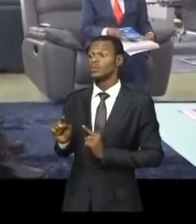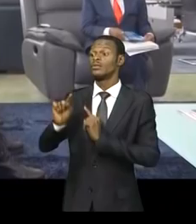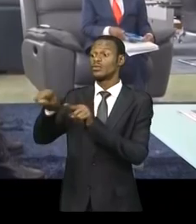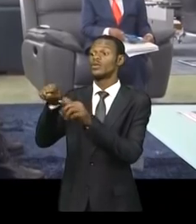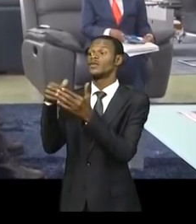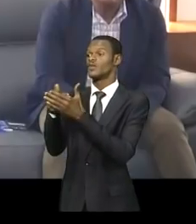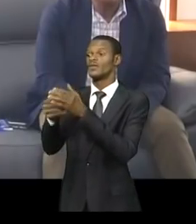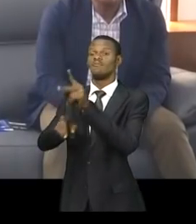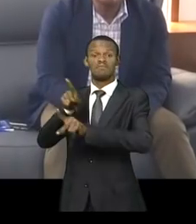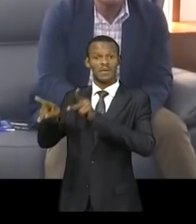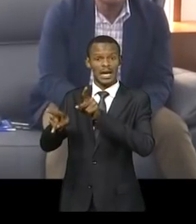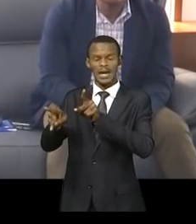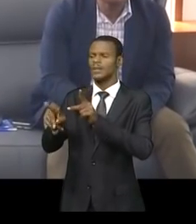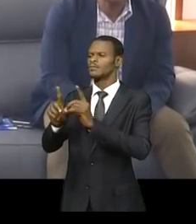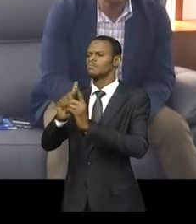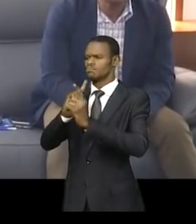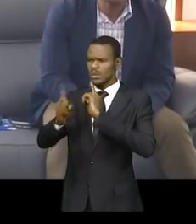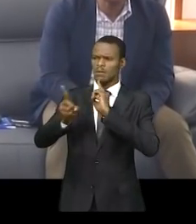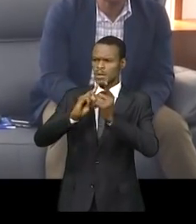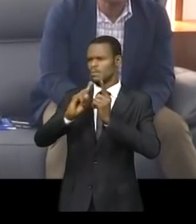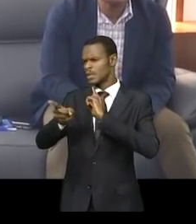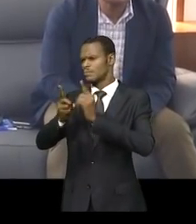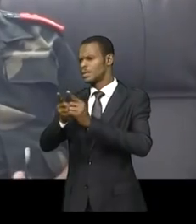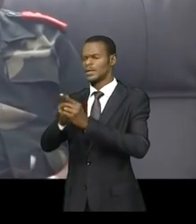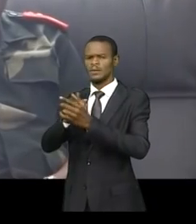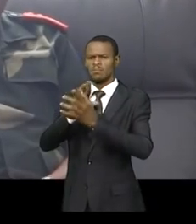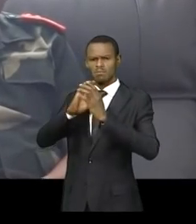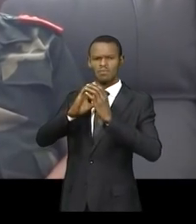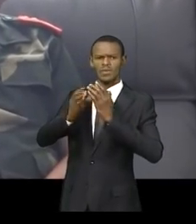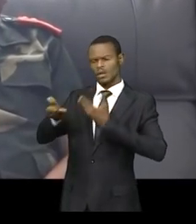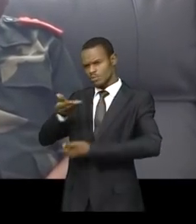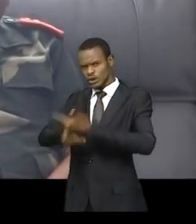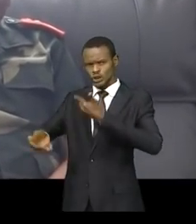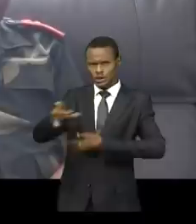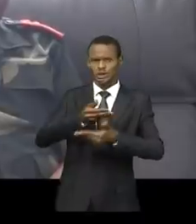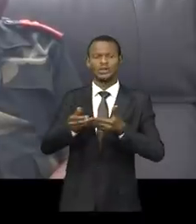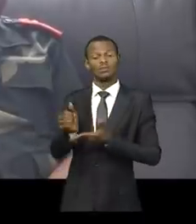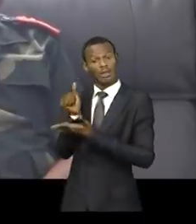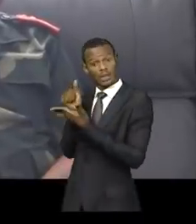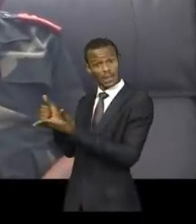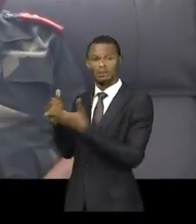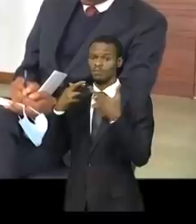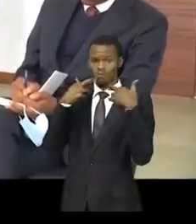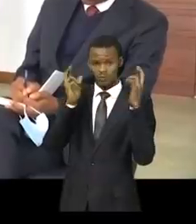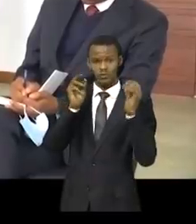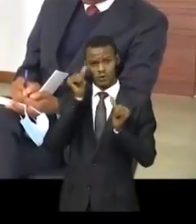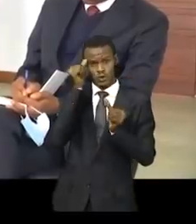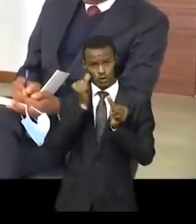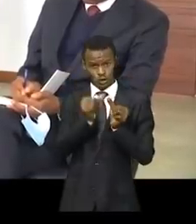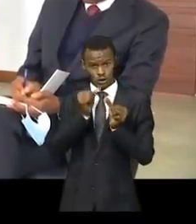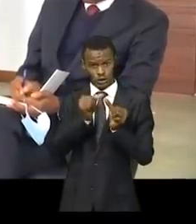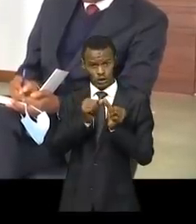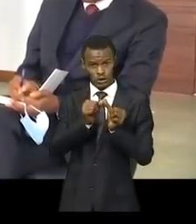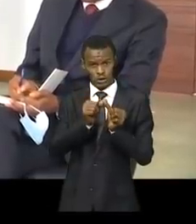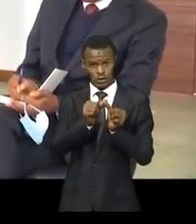comme l'un des moyens pour atteindre leur objectif. Pour rappel, le général Luboya Nkashama a été nommé gouverneur du Nord Kivu.